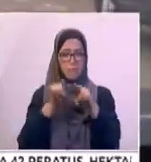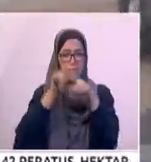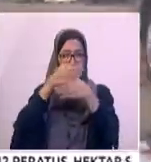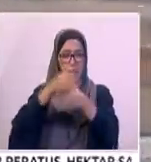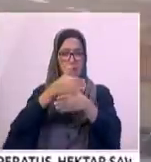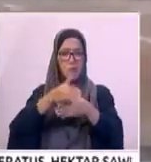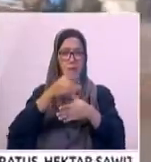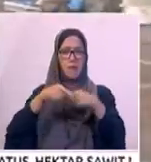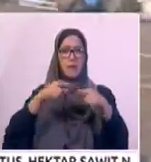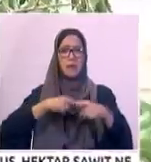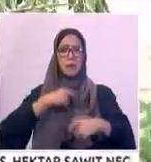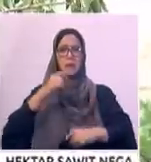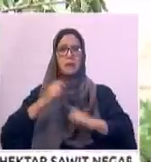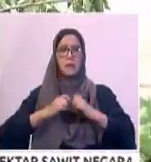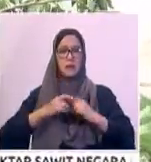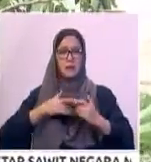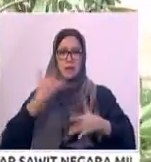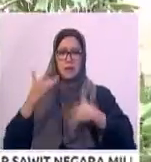berkenaan.